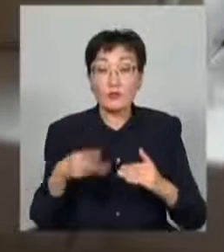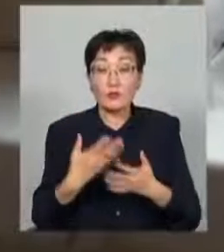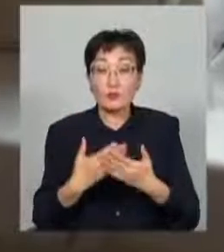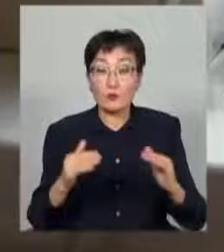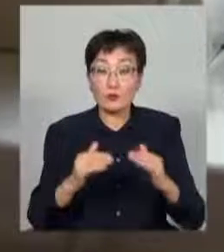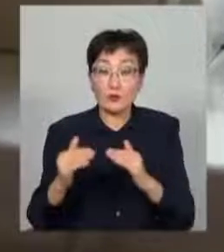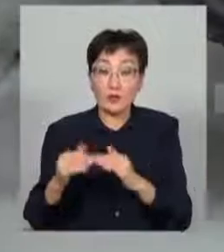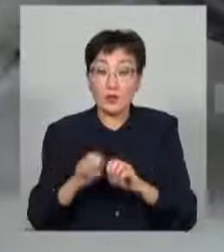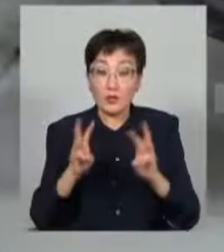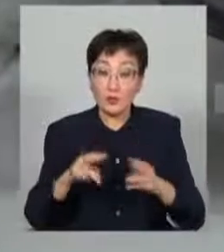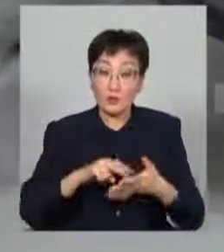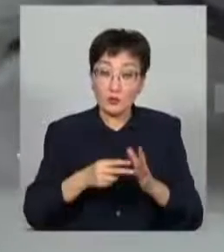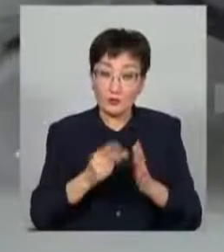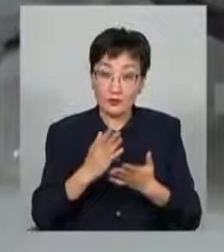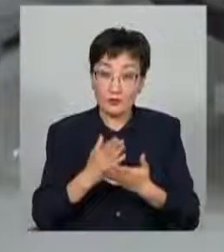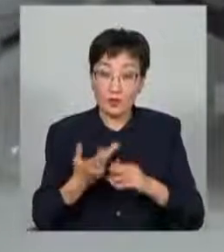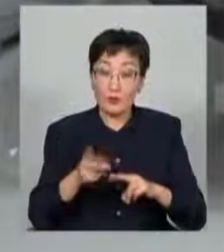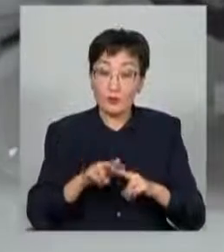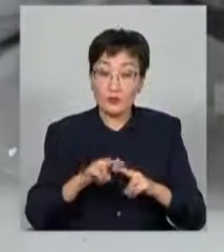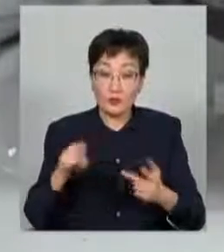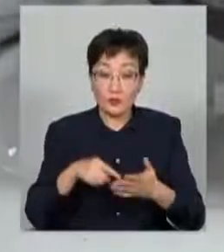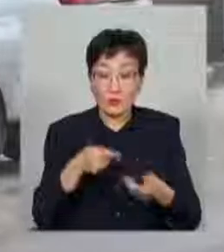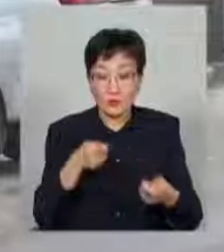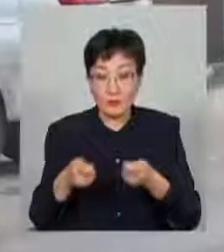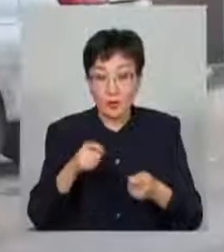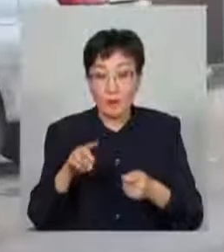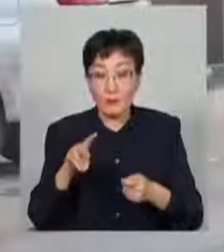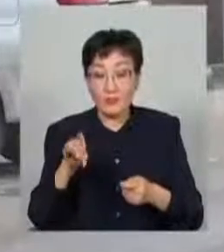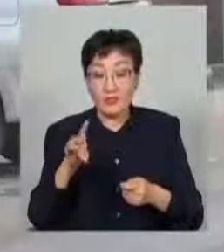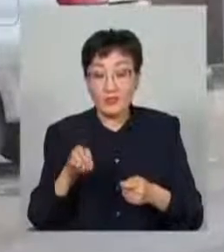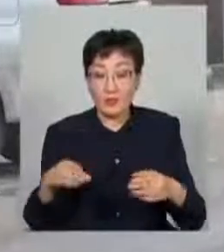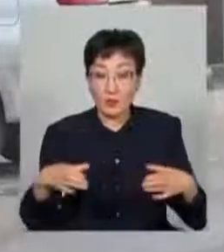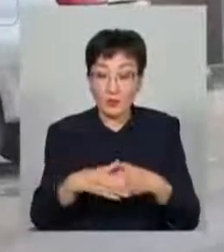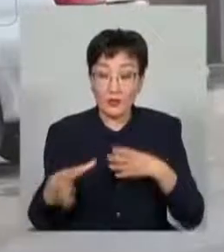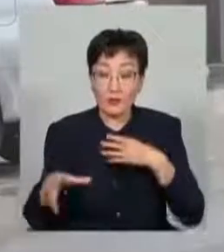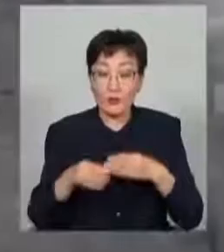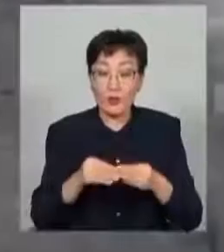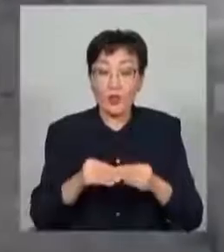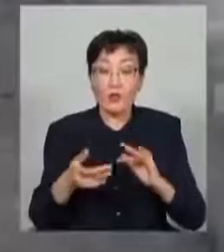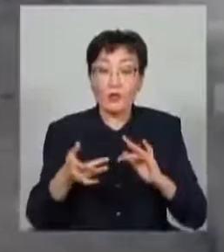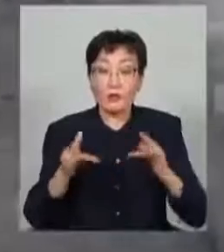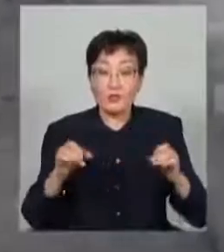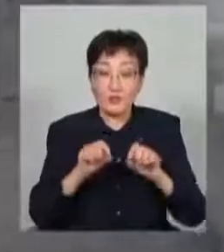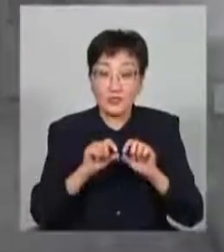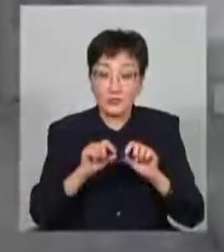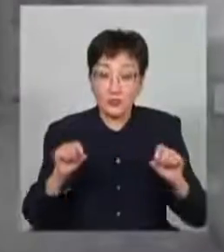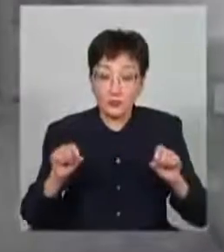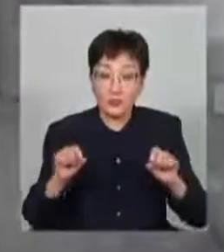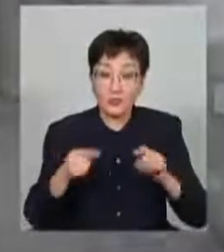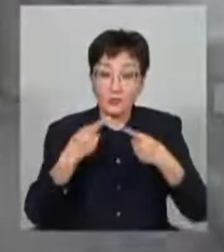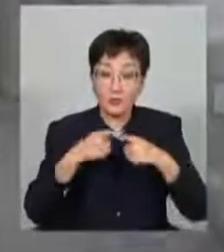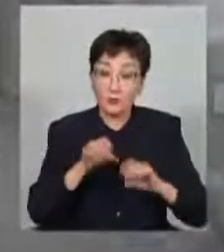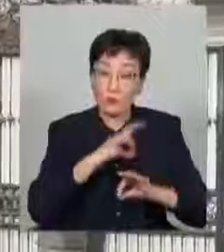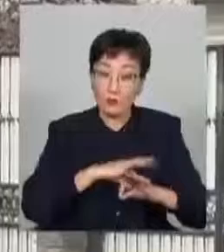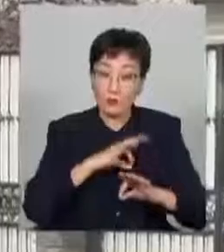жуық абонентті қамту жоспарланыпты. Бұл ретте қала билігі Меганет компаниясымен бірлесіп, талшықты оптикалық байланыс желісінің